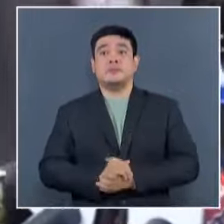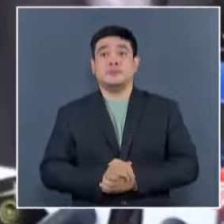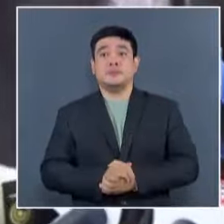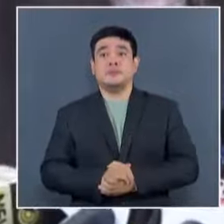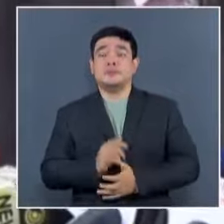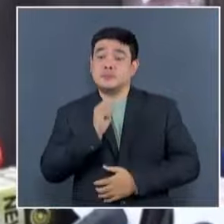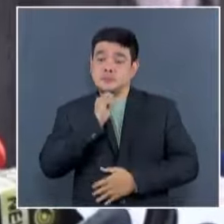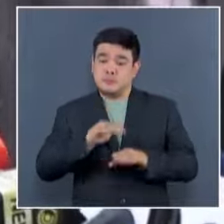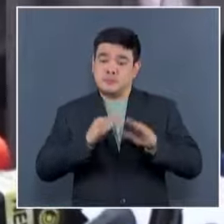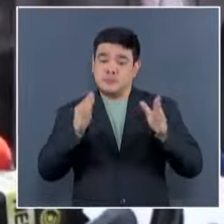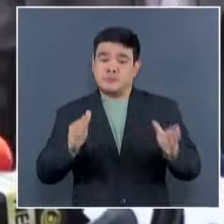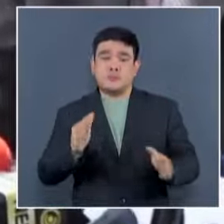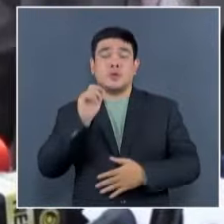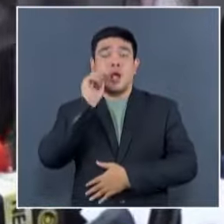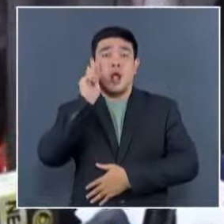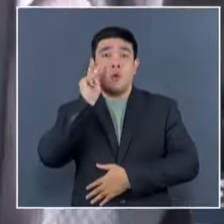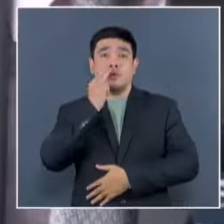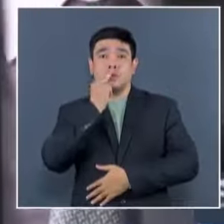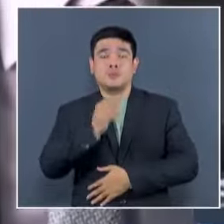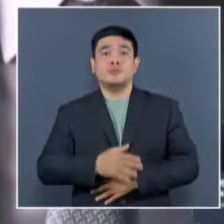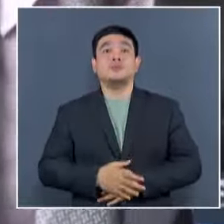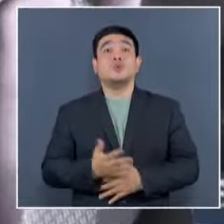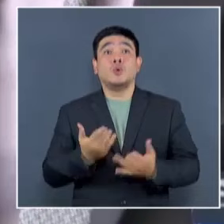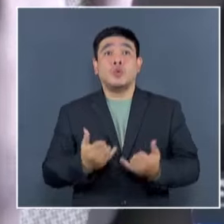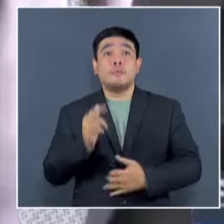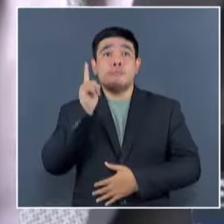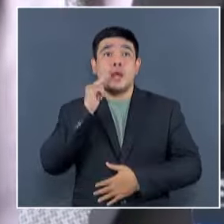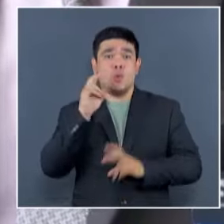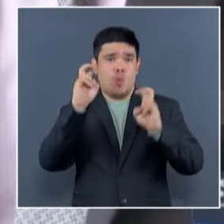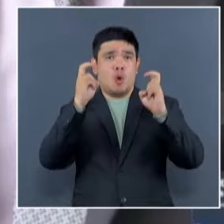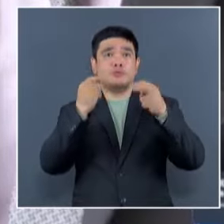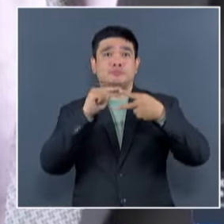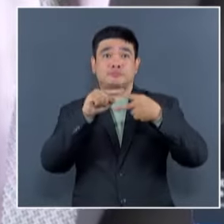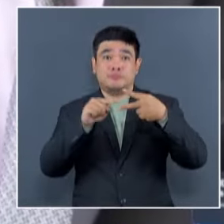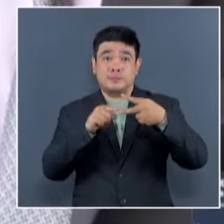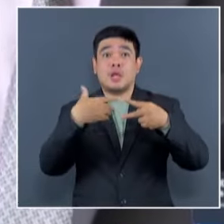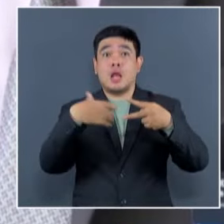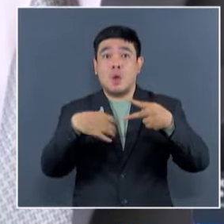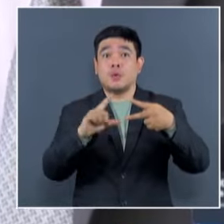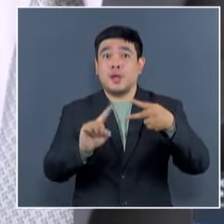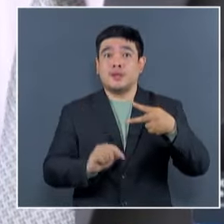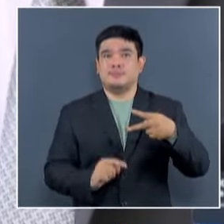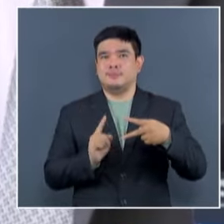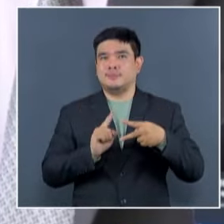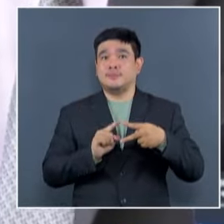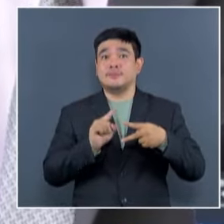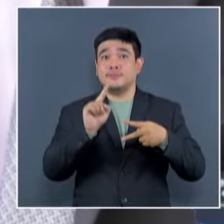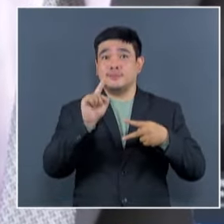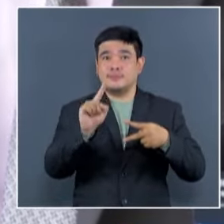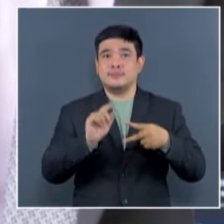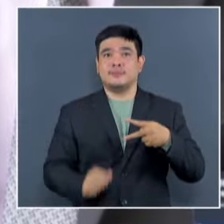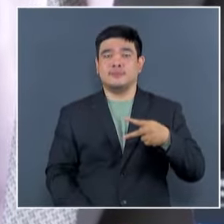ต๊ะแถลงฮะคุณแม่บอกว่าน้องๆ นักข่าววันนี้แม่มี2เรื่องที่แม่อยากจะพูดคุยกับน้อง ๆค่ะมีอะไรบ้างคะ เรื่องแรก